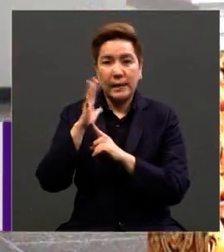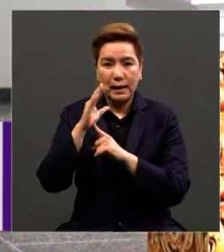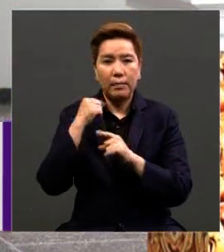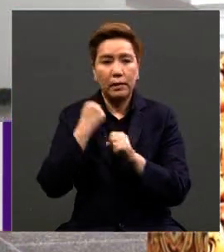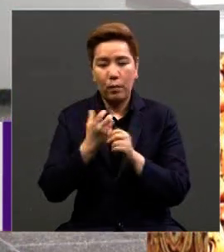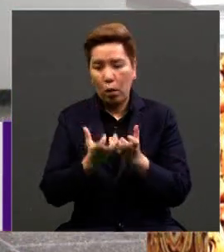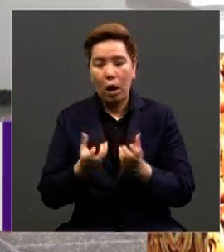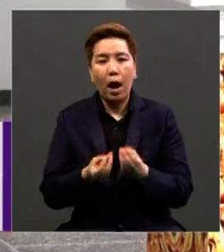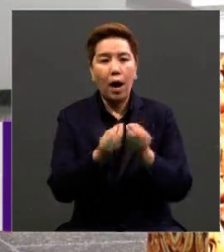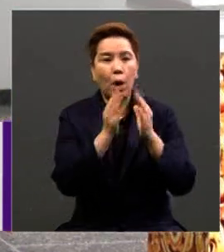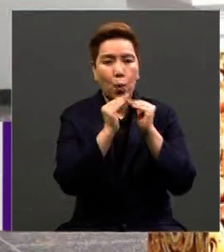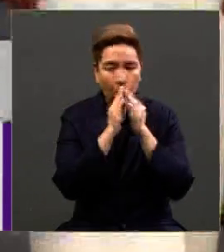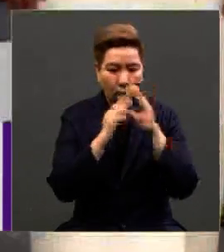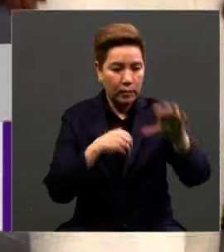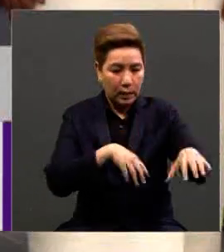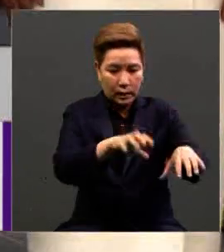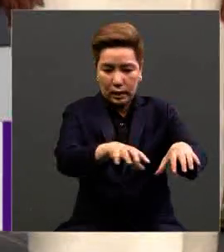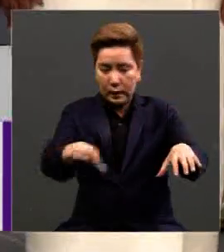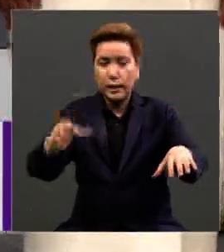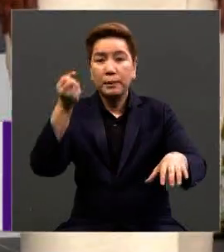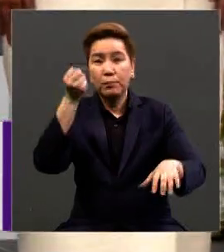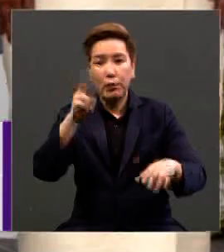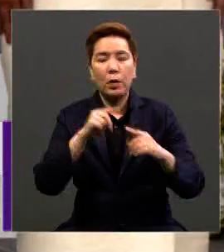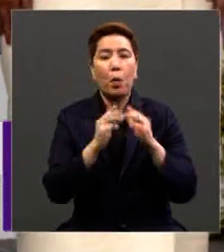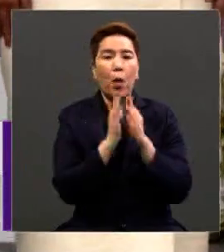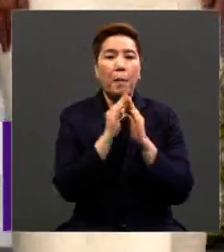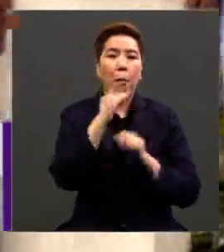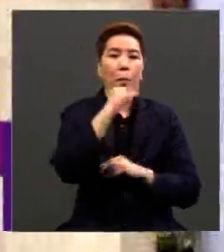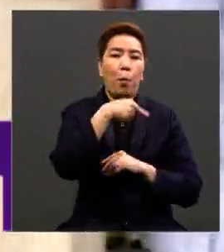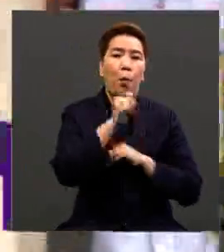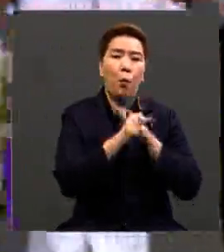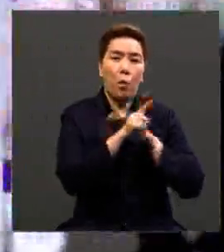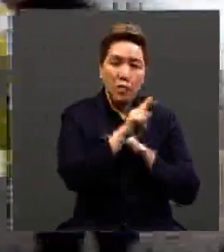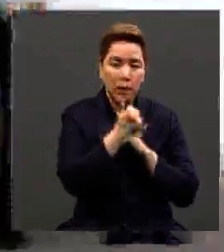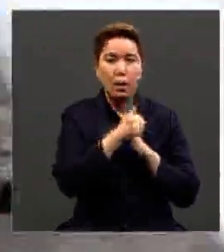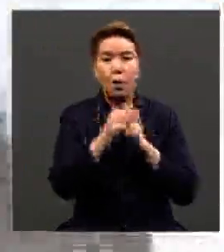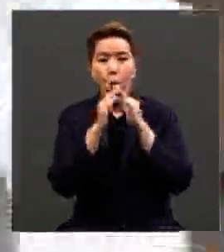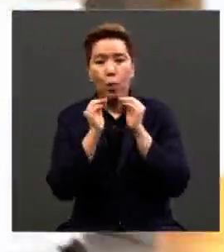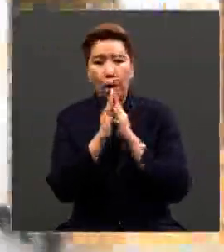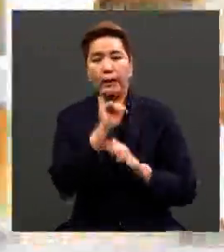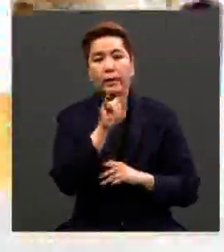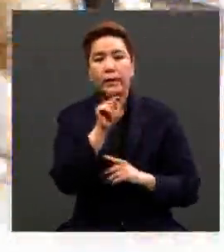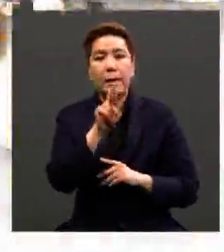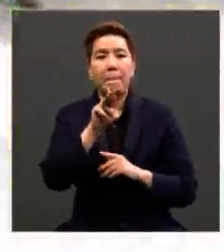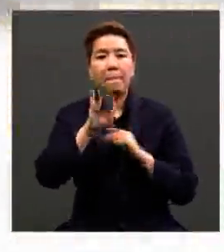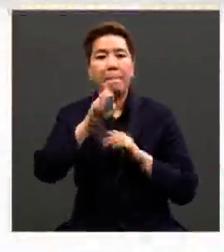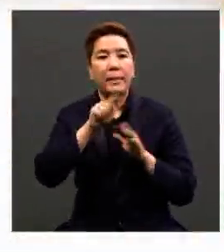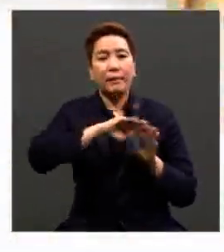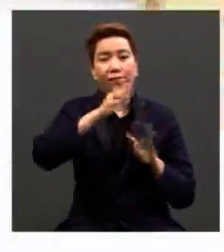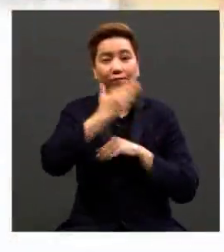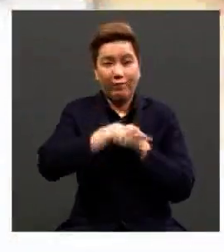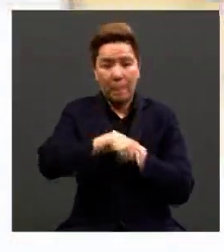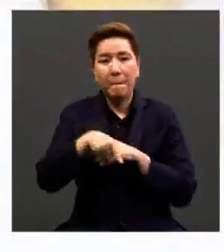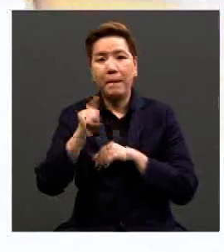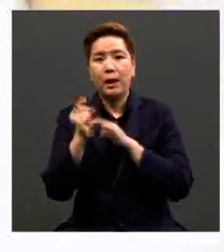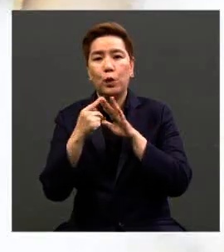าไปถวายพระอารามหลวง12พระอารามประกอบไปด้วยวัดพระเชตุพนวิมลมังคลารามวัดไตรมิตรวิทยารามวัดปฐุ